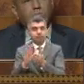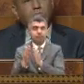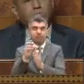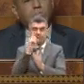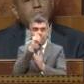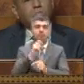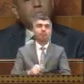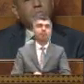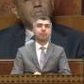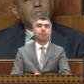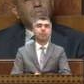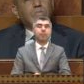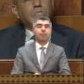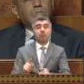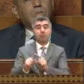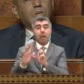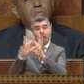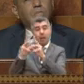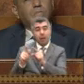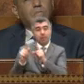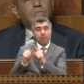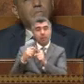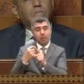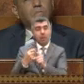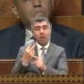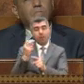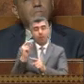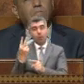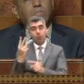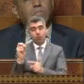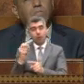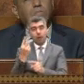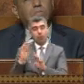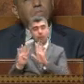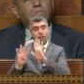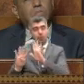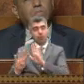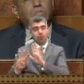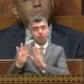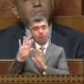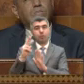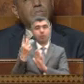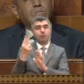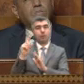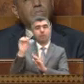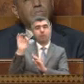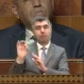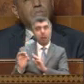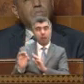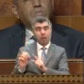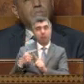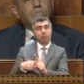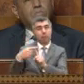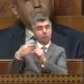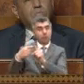بأنه رقم المعاملات ما بين 2020 و2019 زاد 25%، ولكن هذا رجع أساسا